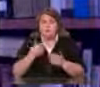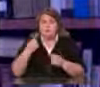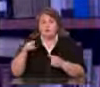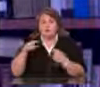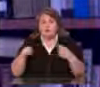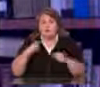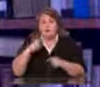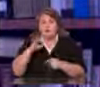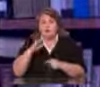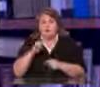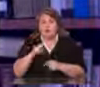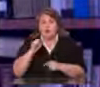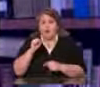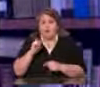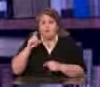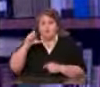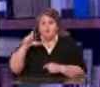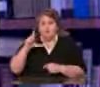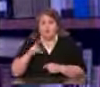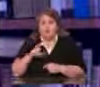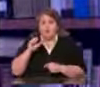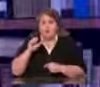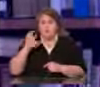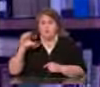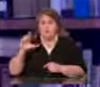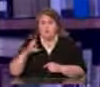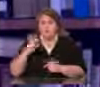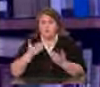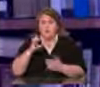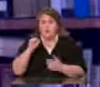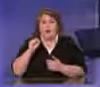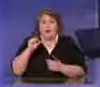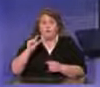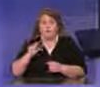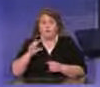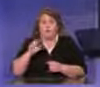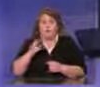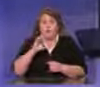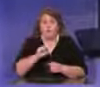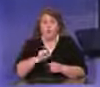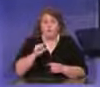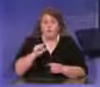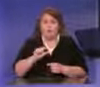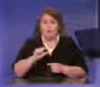гена. Например, А большое – А большое или А маленькое – А маленькое.